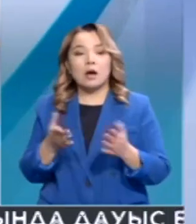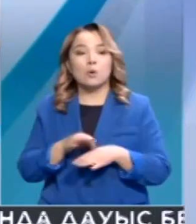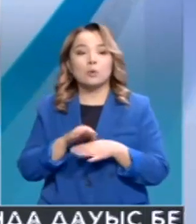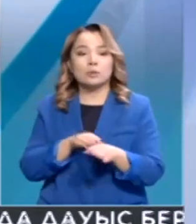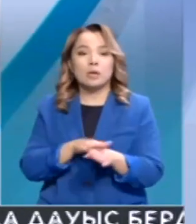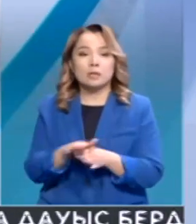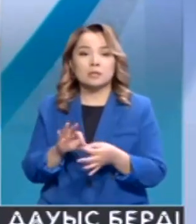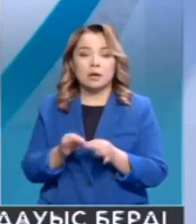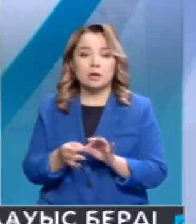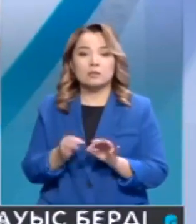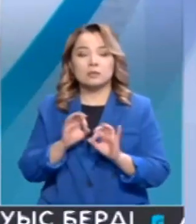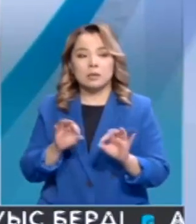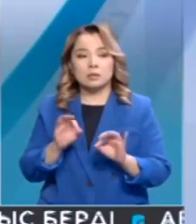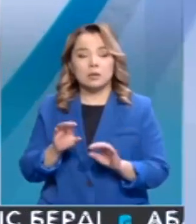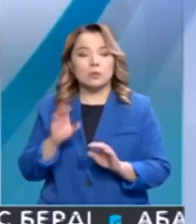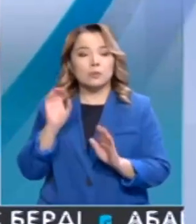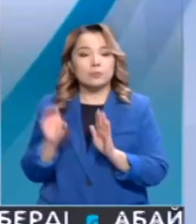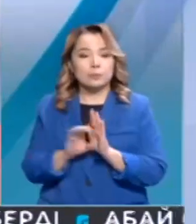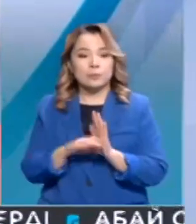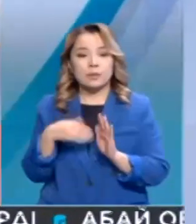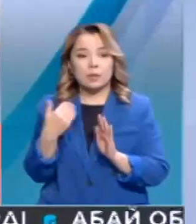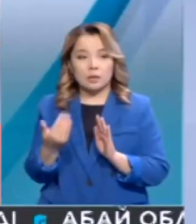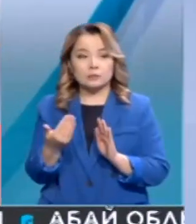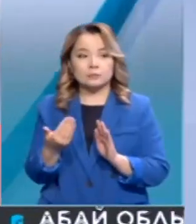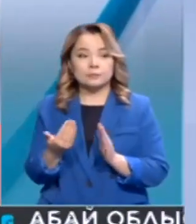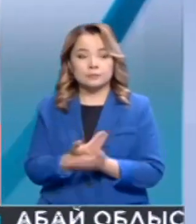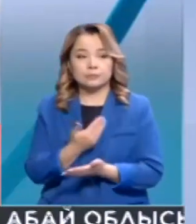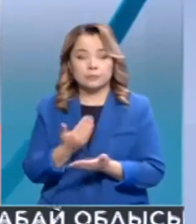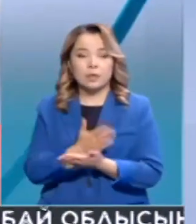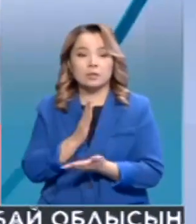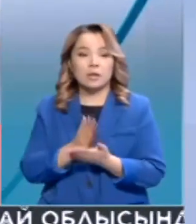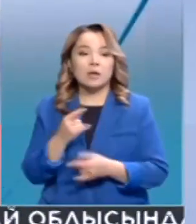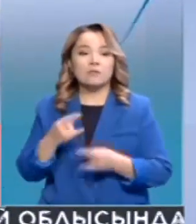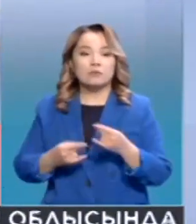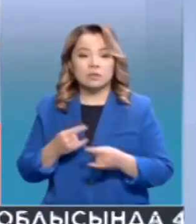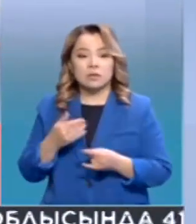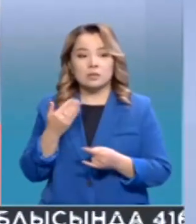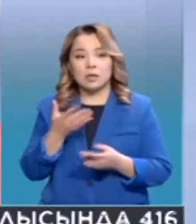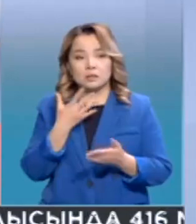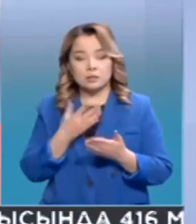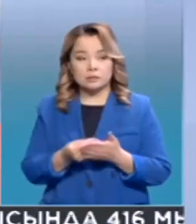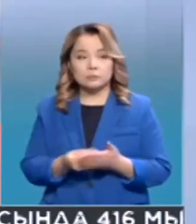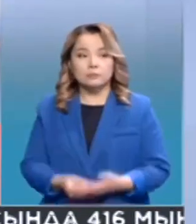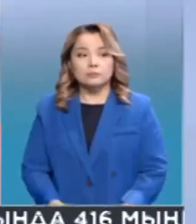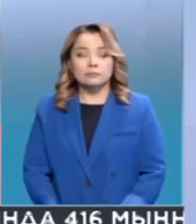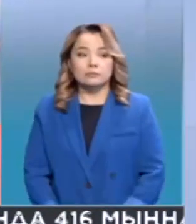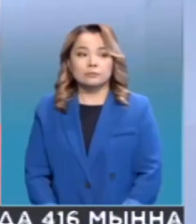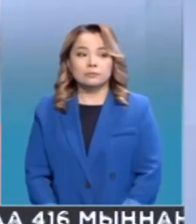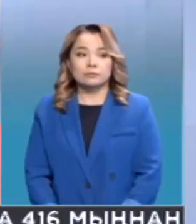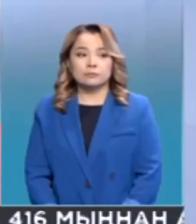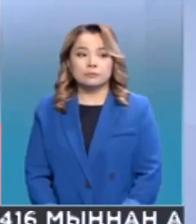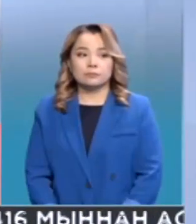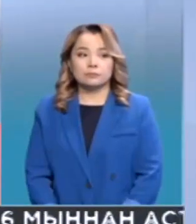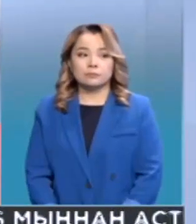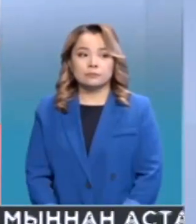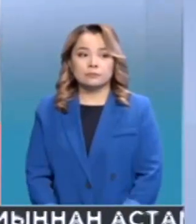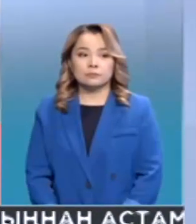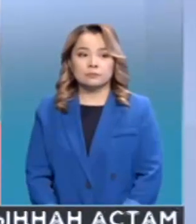өтіп жатыр екен, Анадолы еліндегі тілшіміз Айдос Әшімұлын тікелей эфирге қосайық. Айдос, естіп тұрсыз ба?